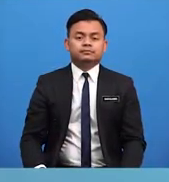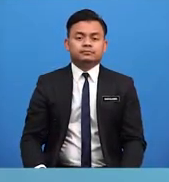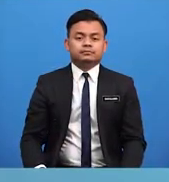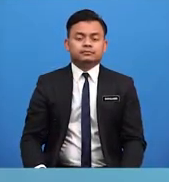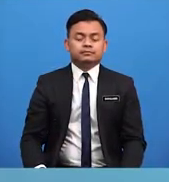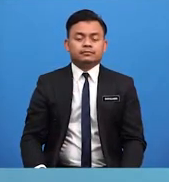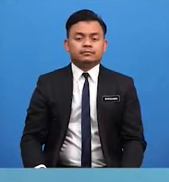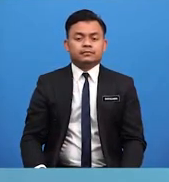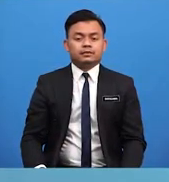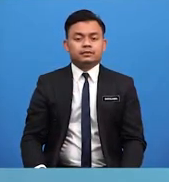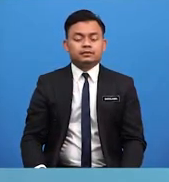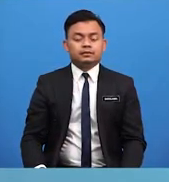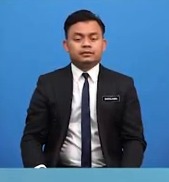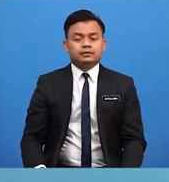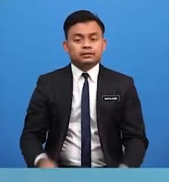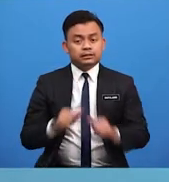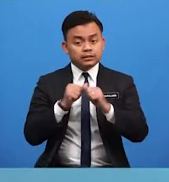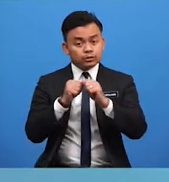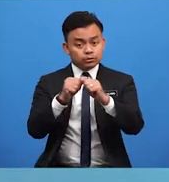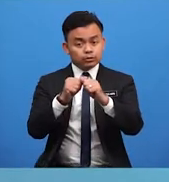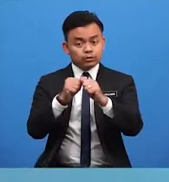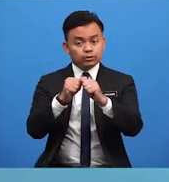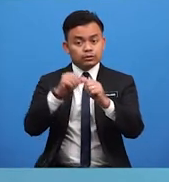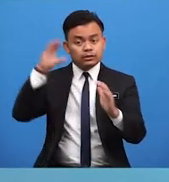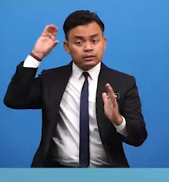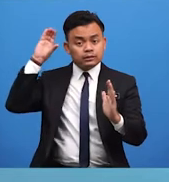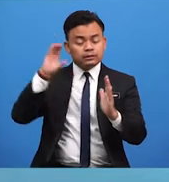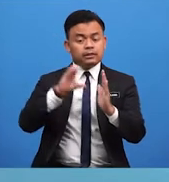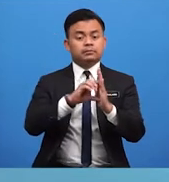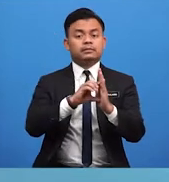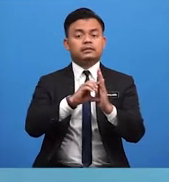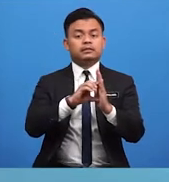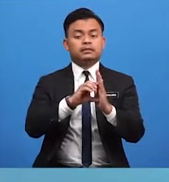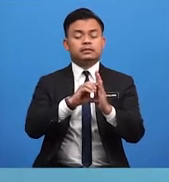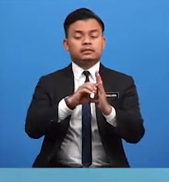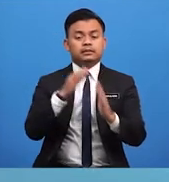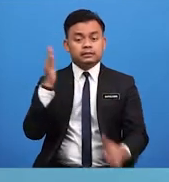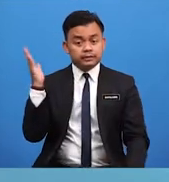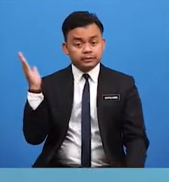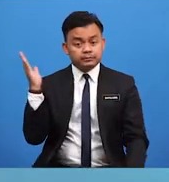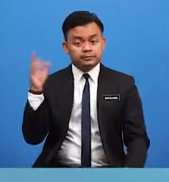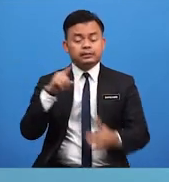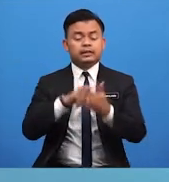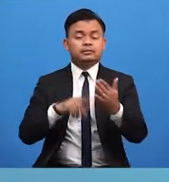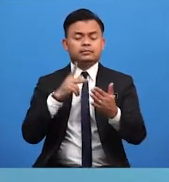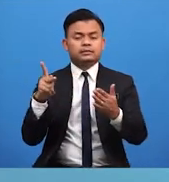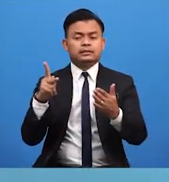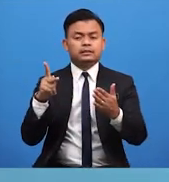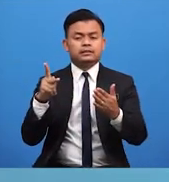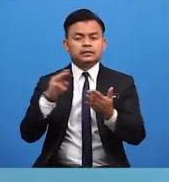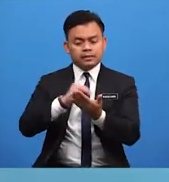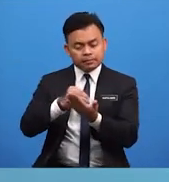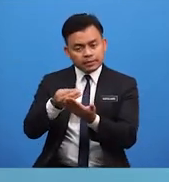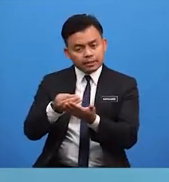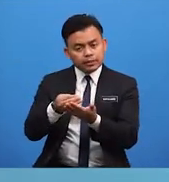Berdasarkan gambar yang dipaparkan, apakah menu sarapan pagi yang paling digemari oleh